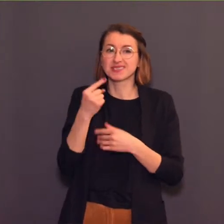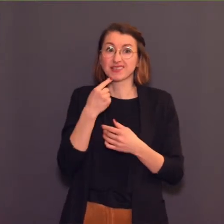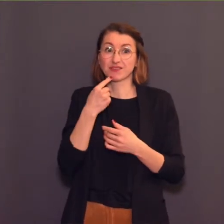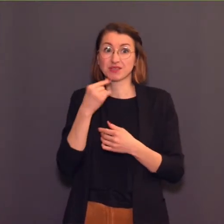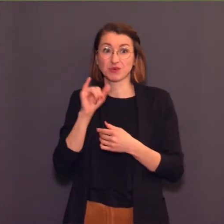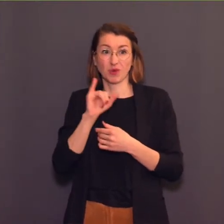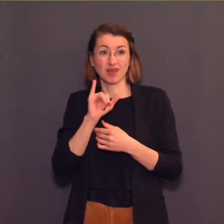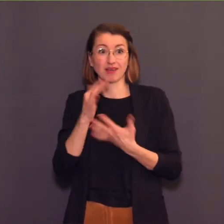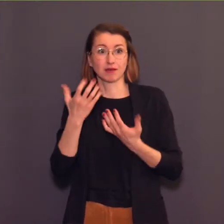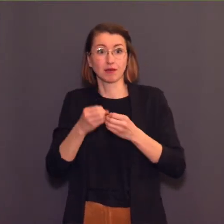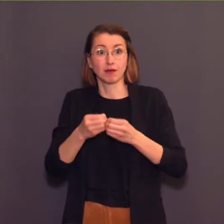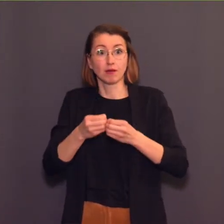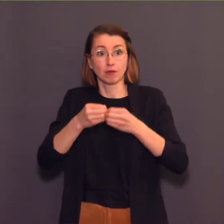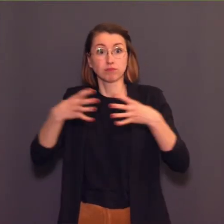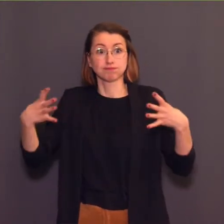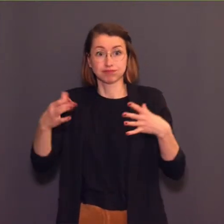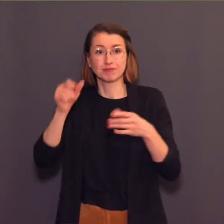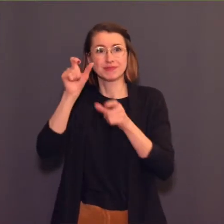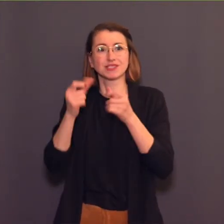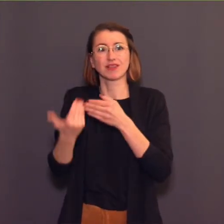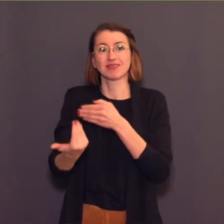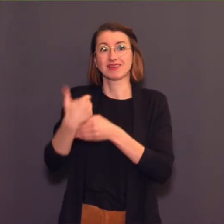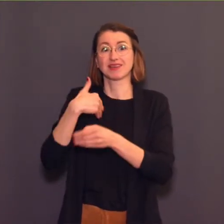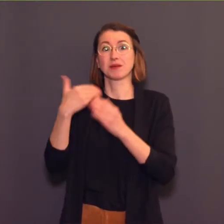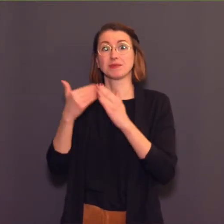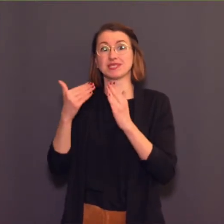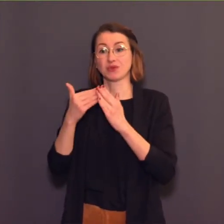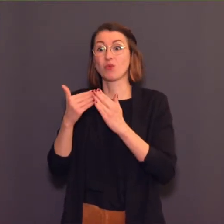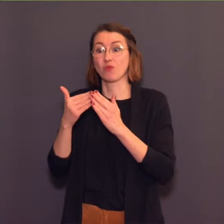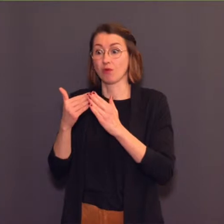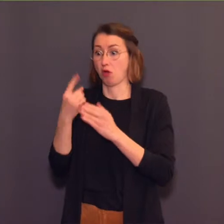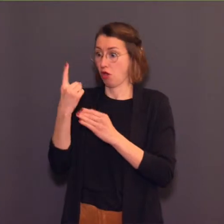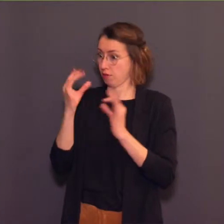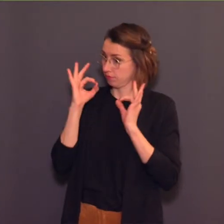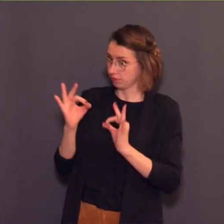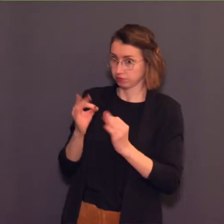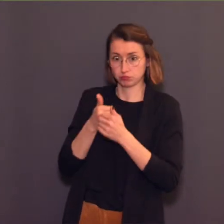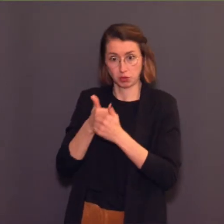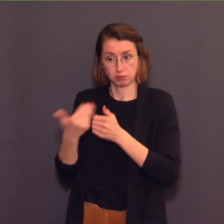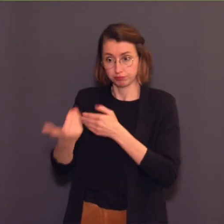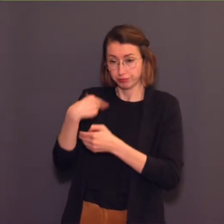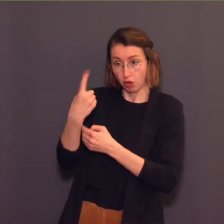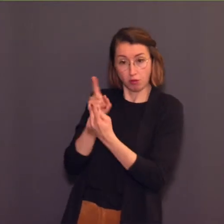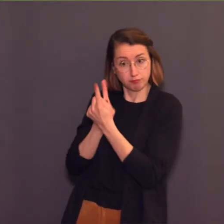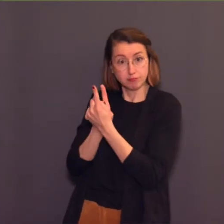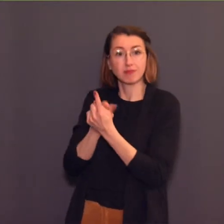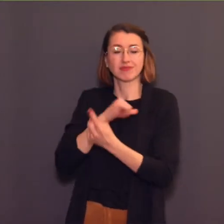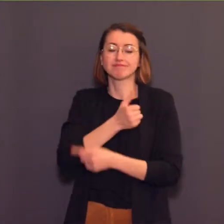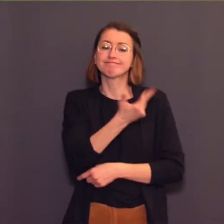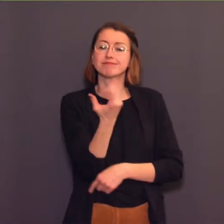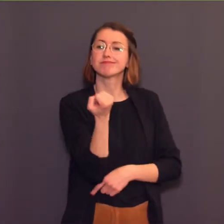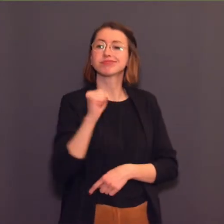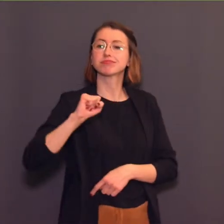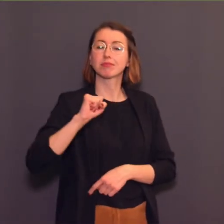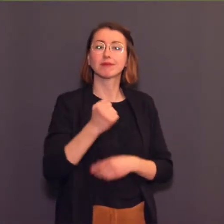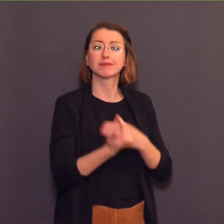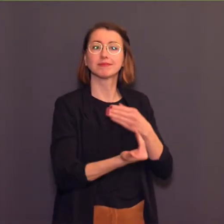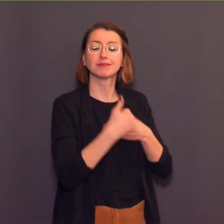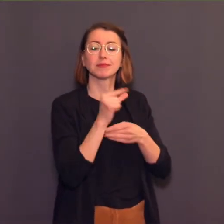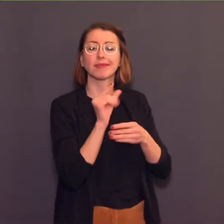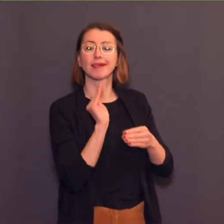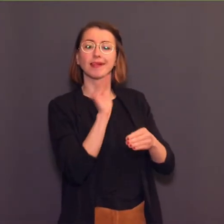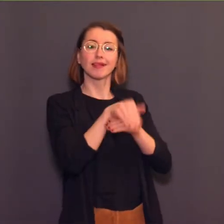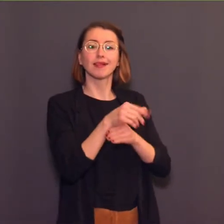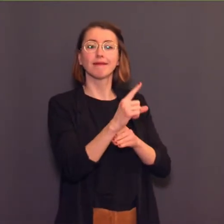a un certain nombre qui ont 2 ou qui ont 3 contacts étroits. Et bien dans ce cas, comme vous voyez dans les courbes qui sont